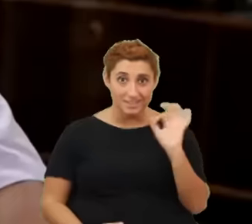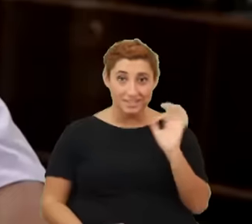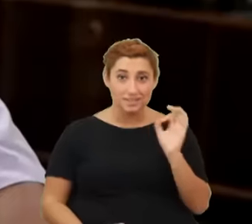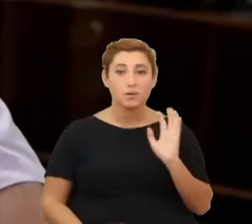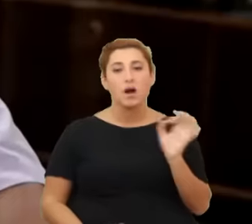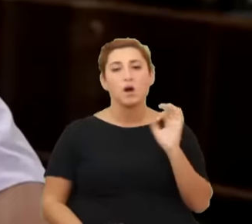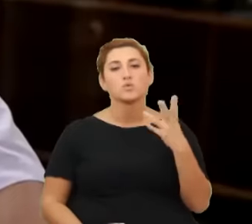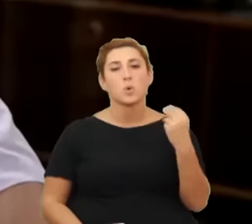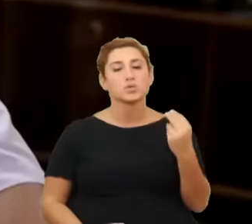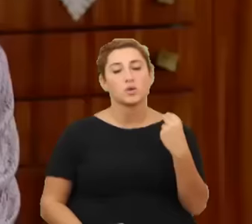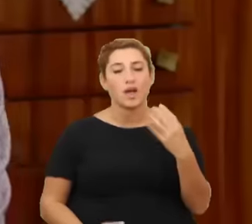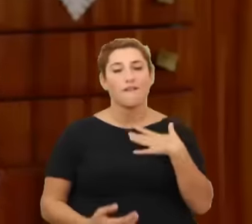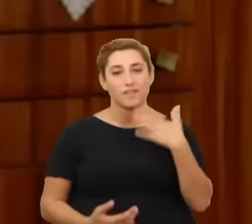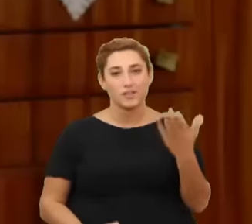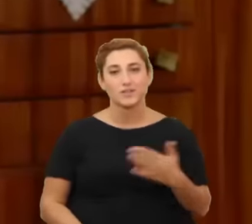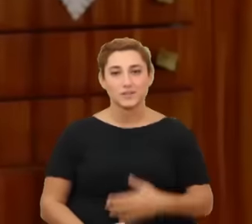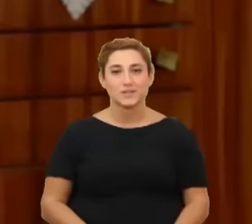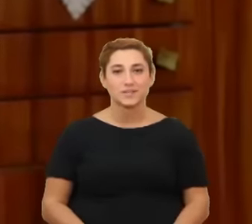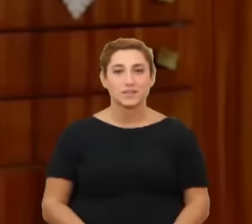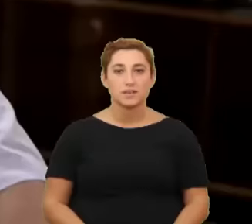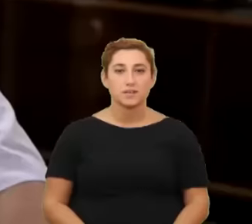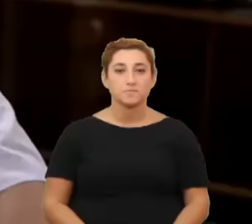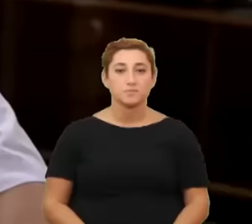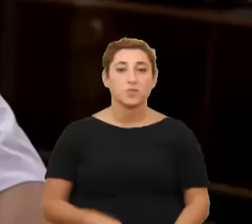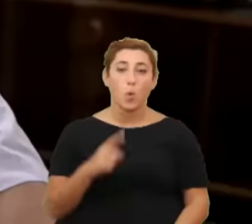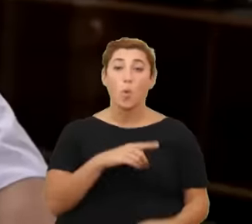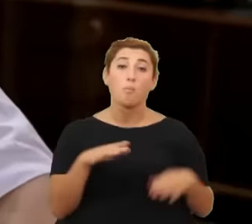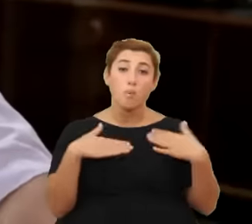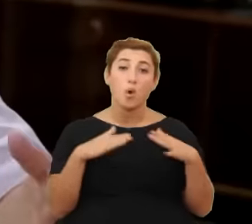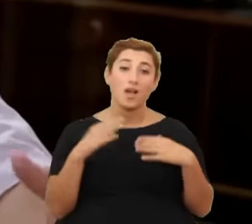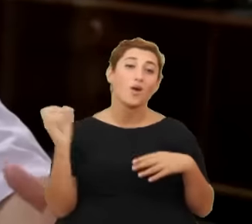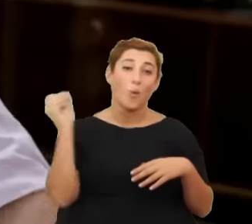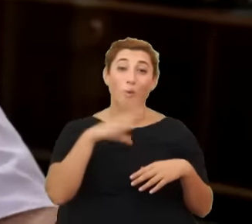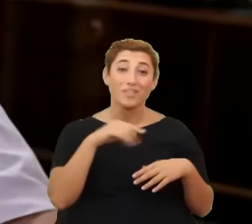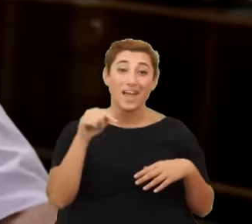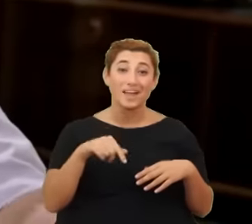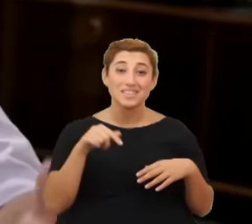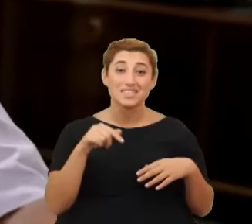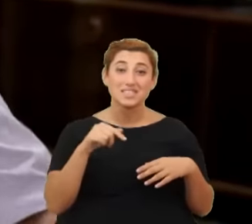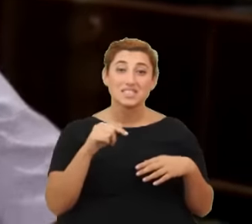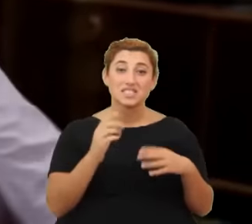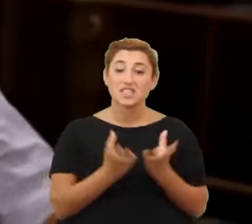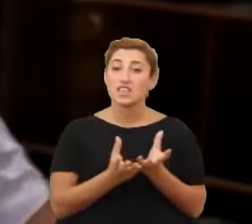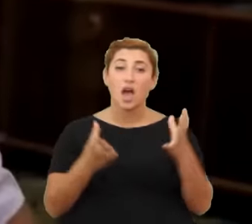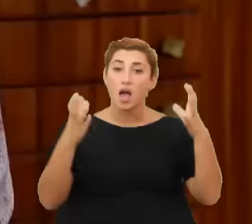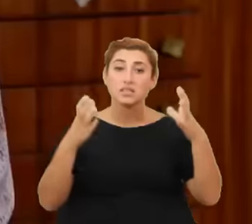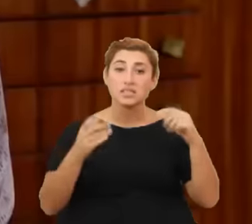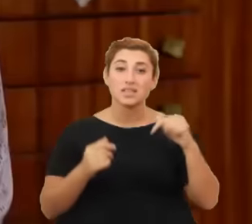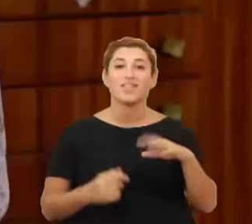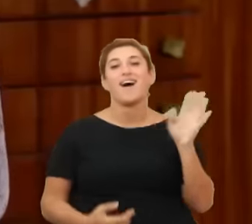değil mi? Ya çok güzeldi, çok afiyet güzeldi. Afiyet olsun. O böreği gönderdiğiniz kase